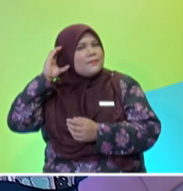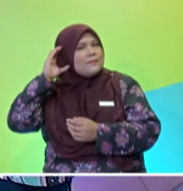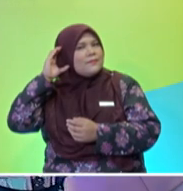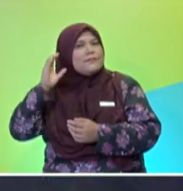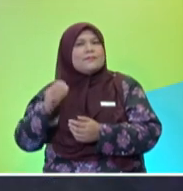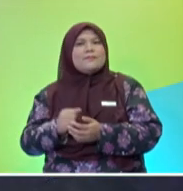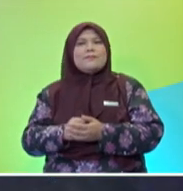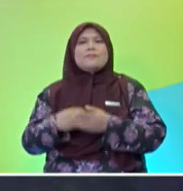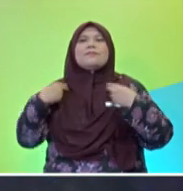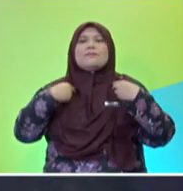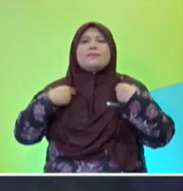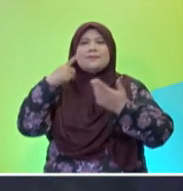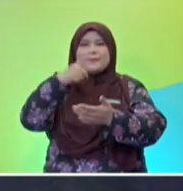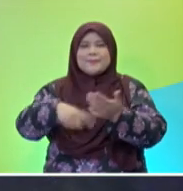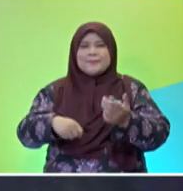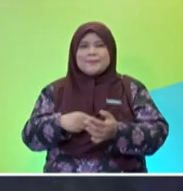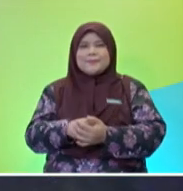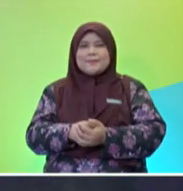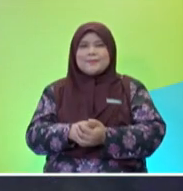punya hewan apa itu